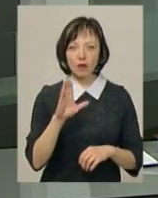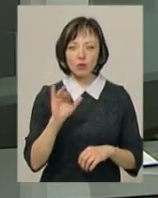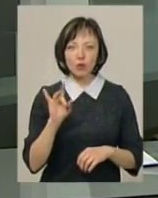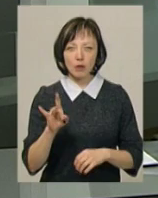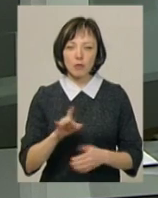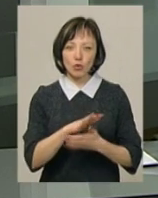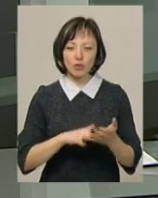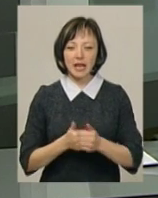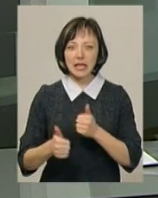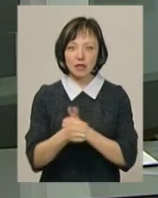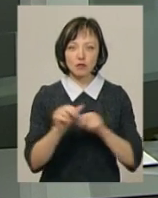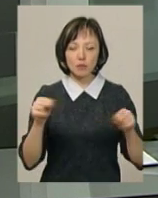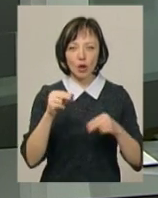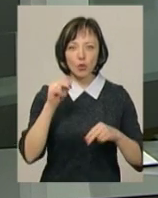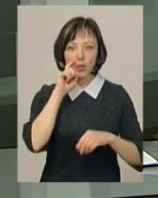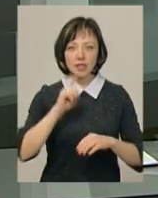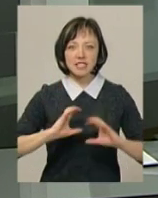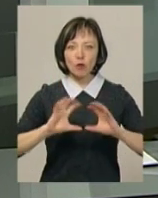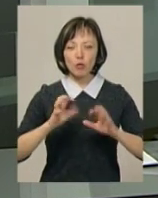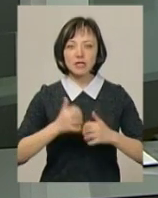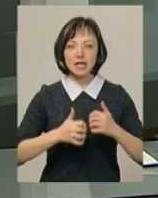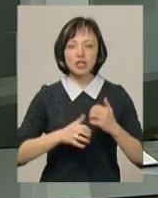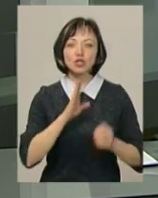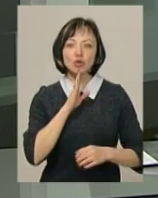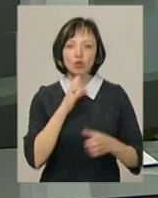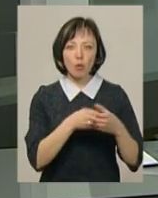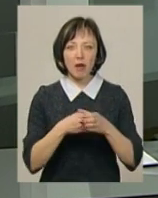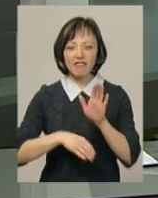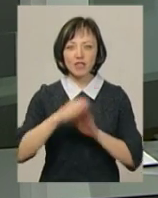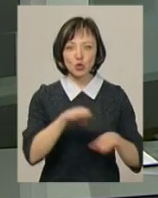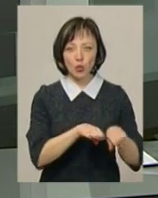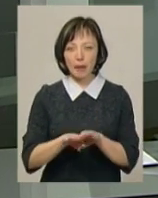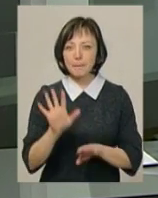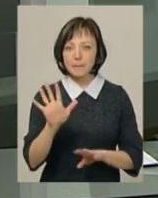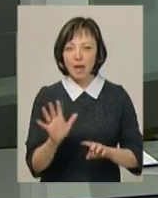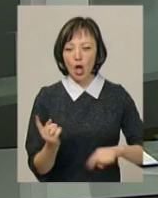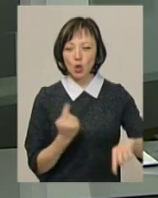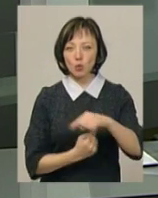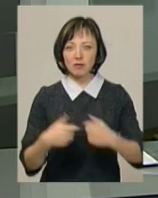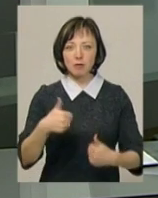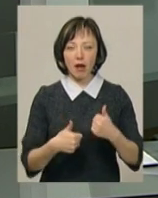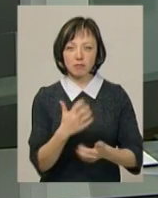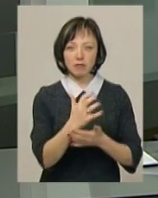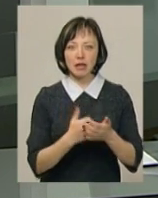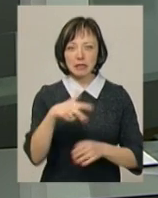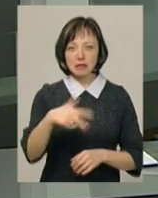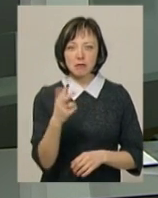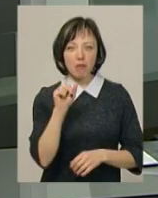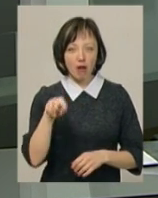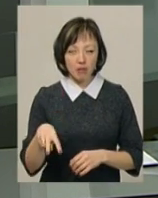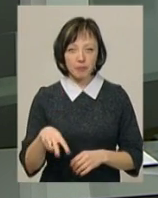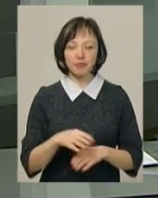лідерувати в чемпіонаті України з волейболу серед жіночих команд Вищої ліги. Після п'яти турів змагань на рахунку команди 33 бали.